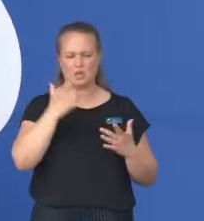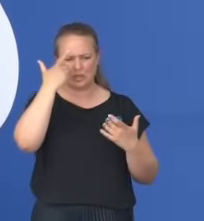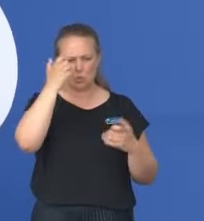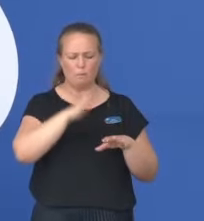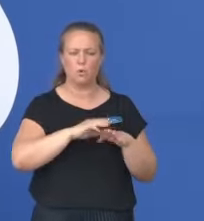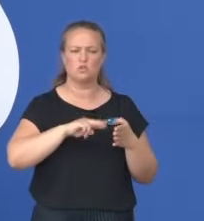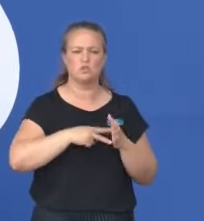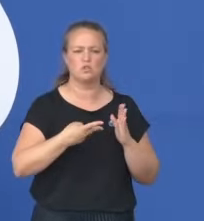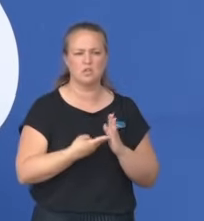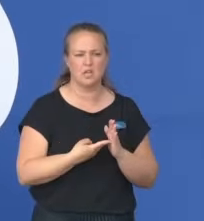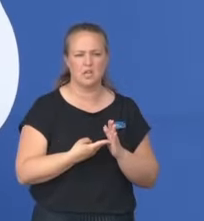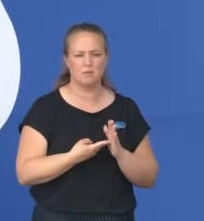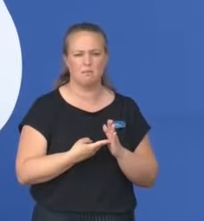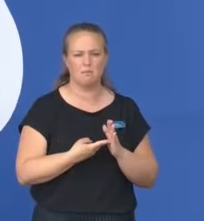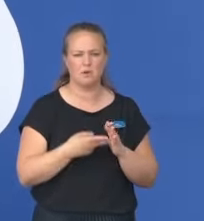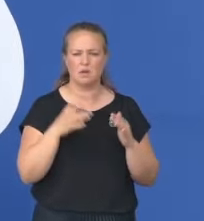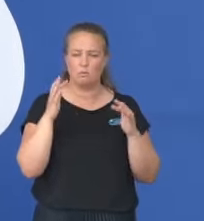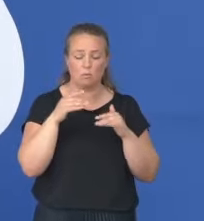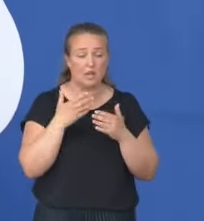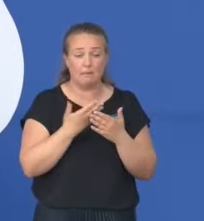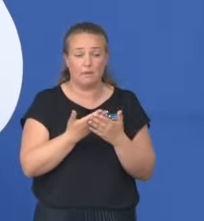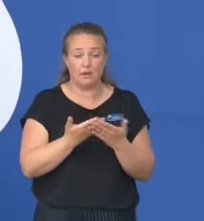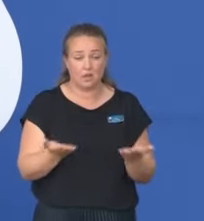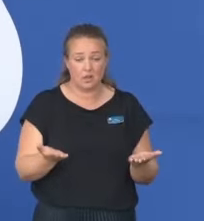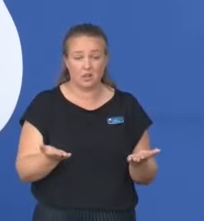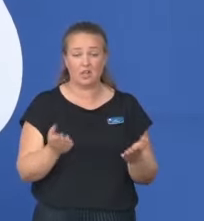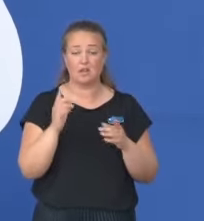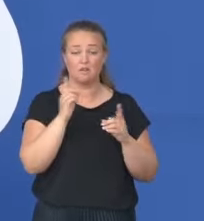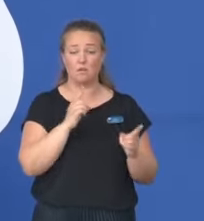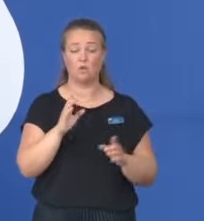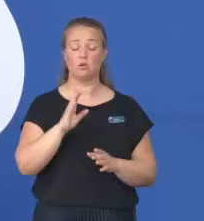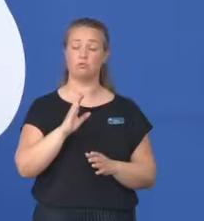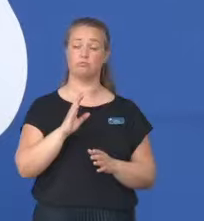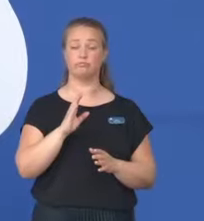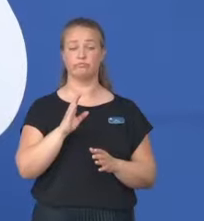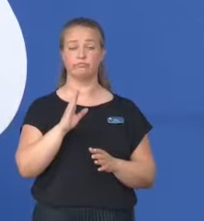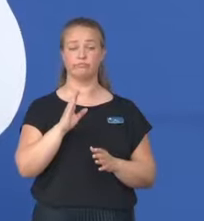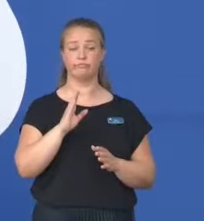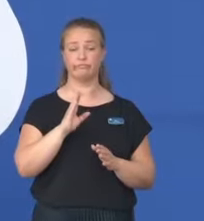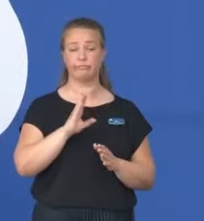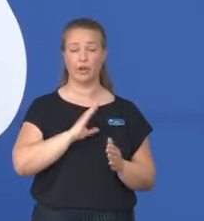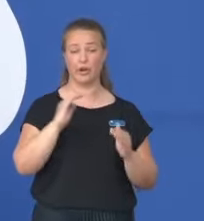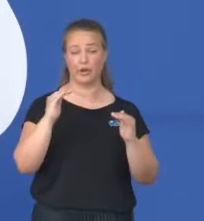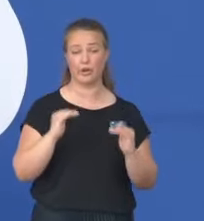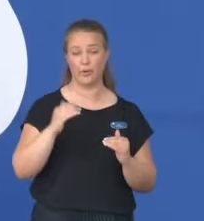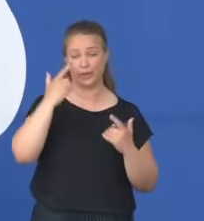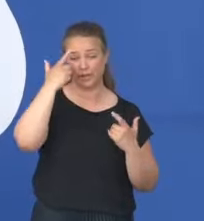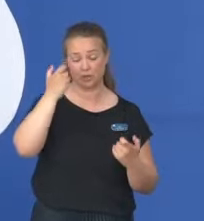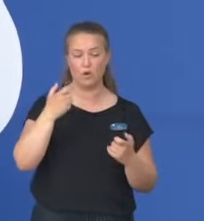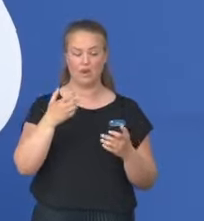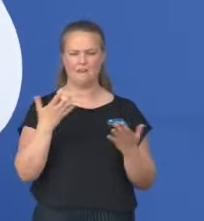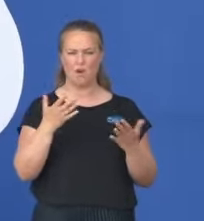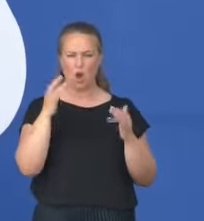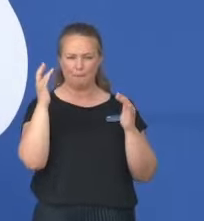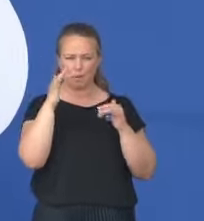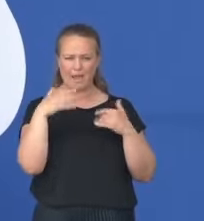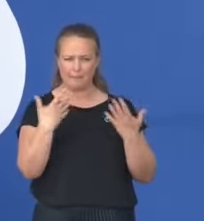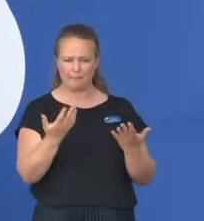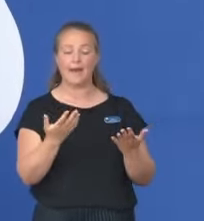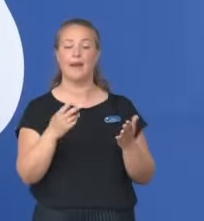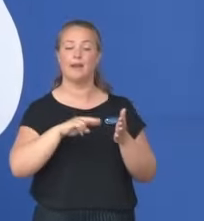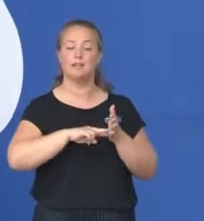systemet. Det är inte, problemet är inte att folk har så låg tilltro. Problemet är systemet och varför det